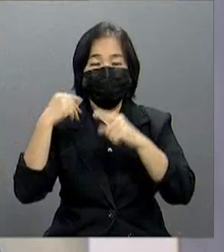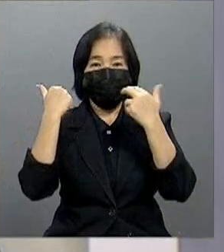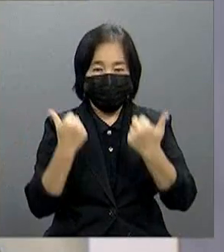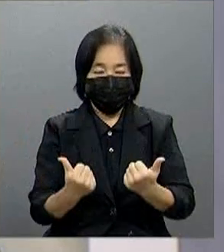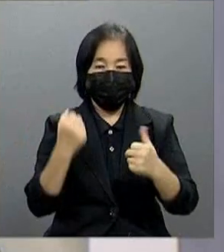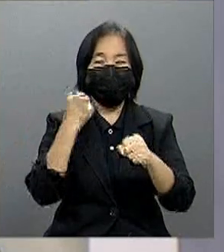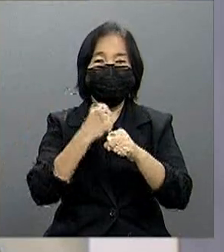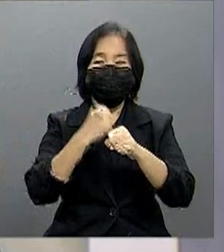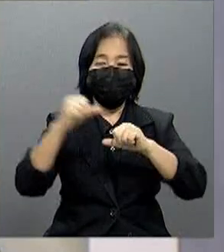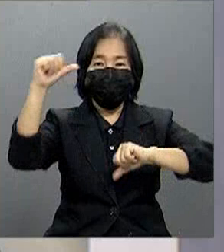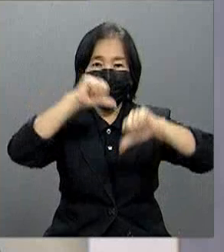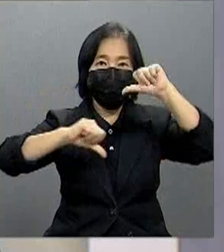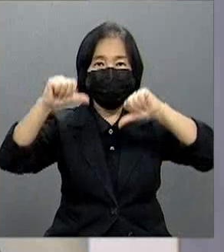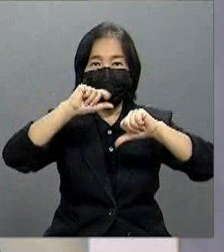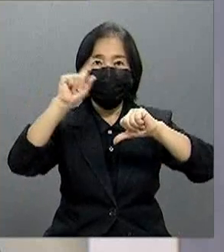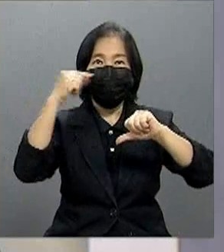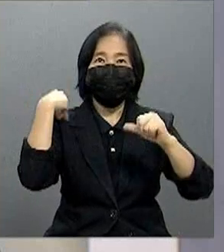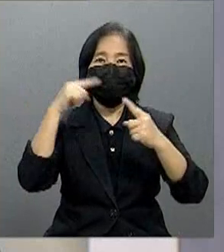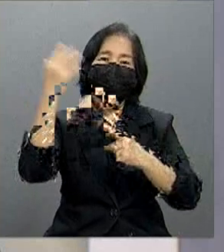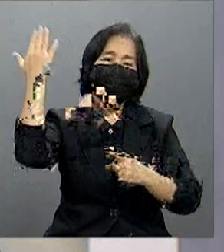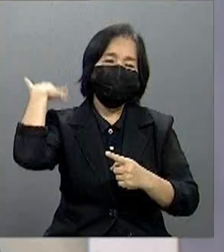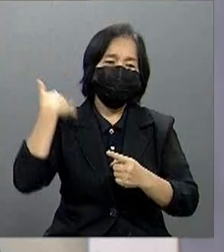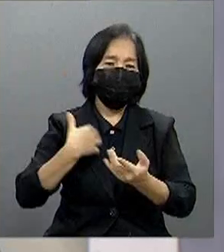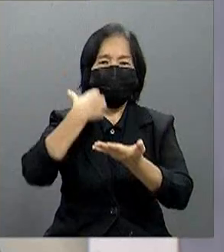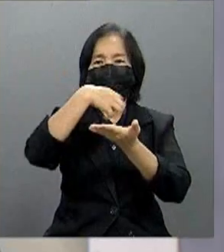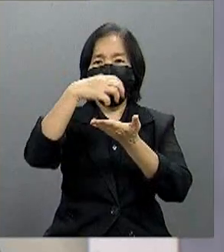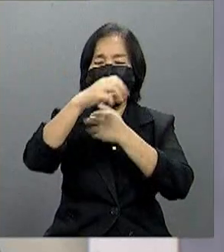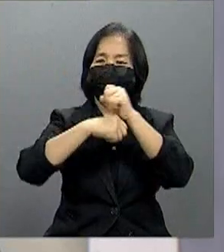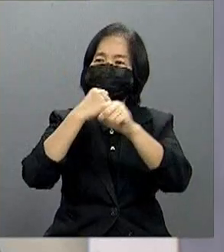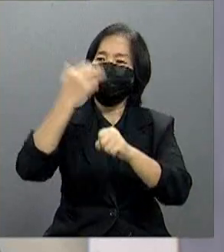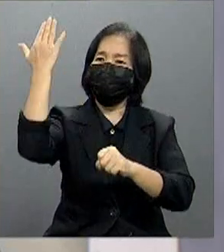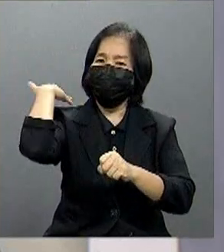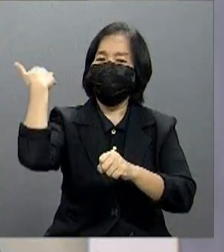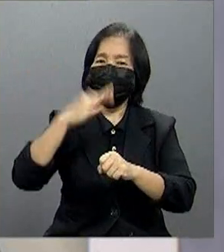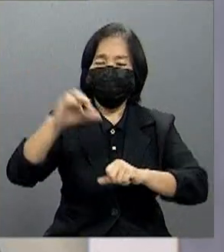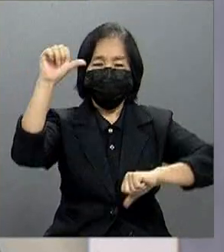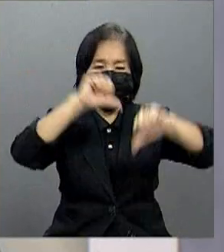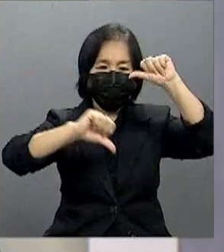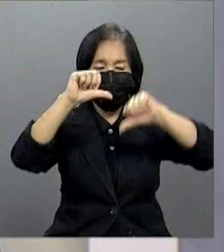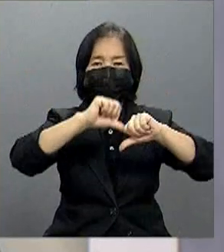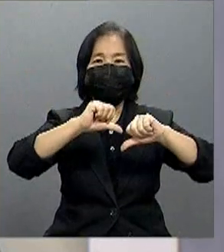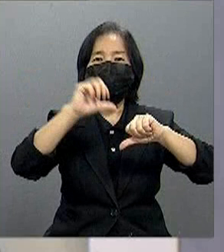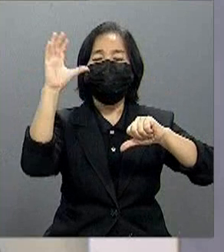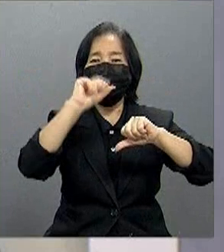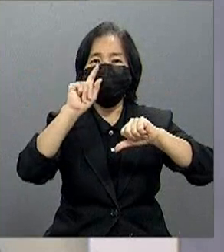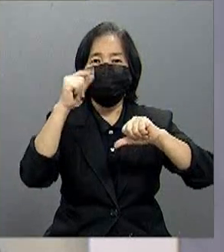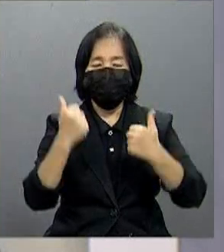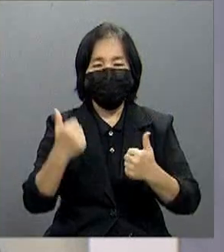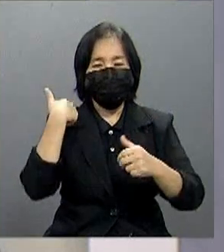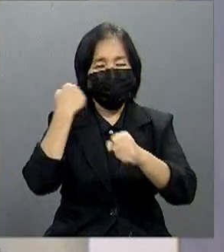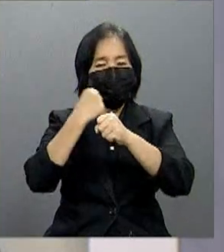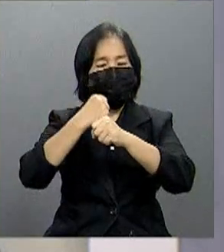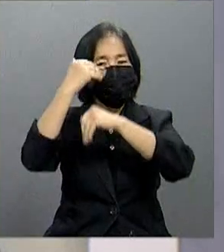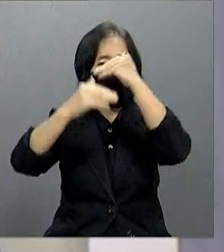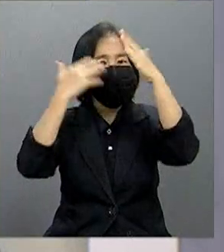าสูบที่เราได้เคยนำเสนอกับคุณผู้ชมมาเมื่อปีที่แล้วนะครับหลายคนก็คงอยากจะรู้ว่าตอนนี้มีการพัฒนาไปถึงไหนอย่างไร